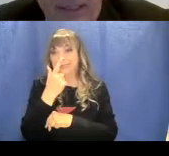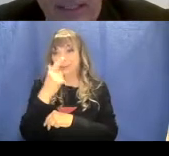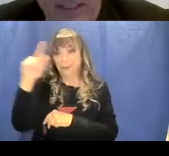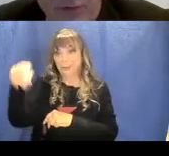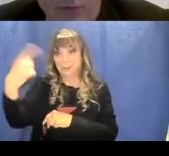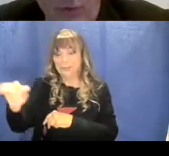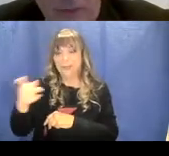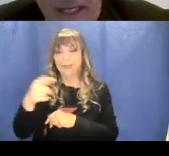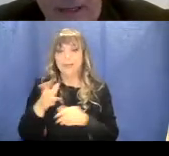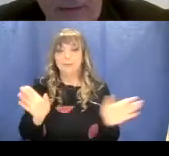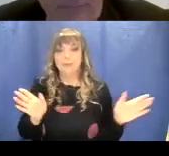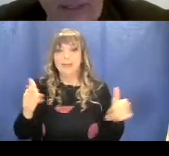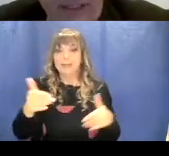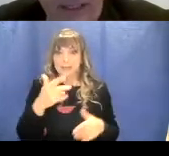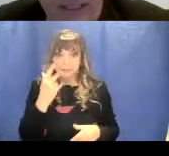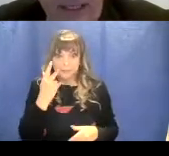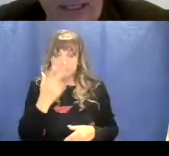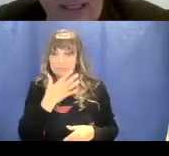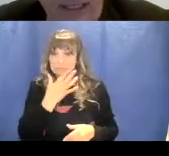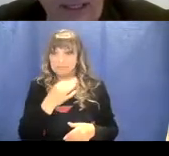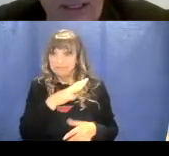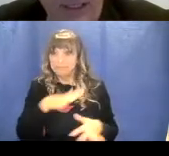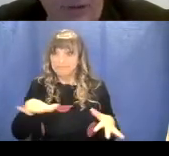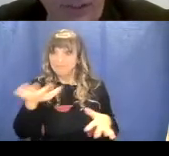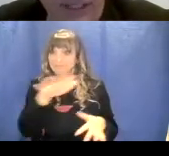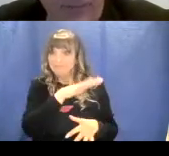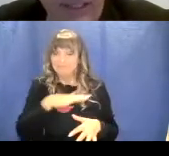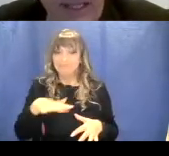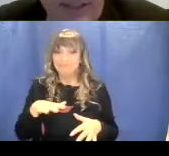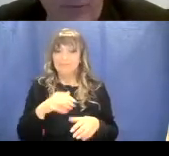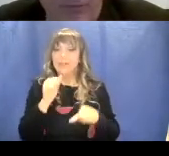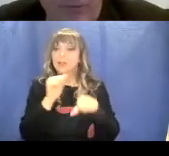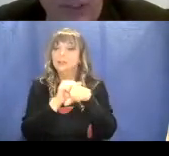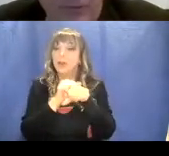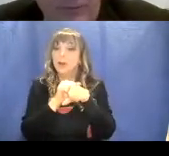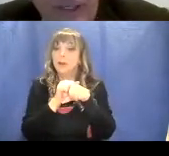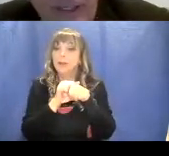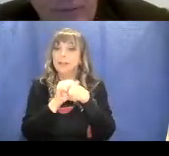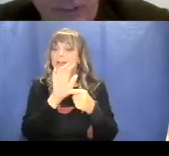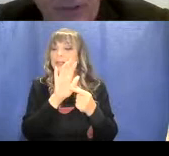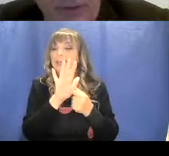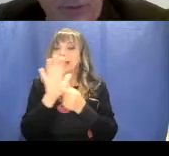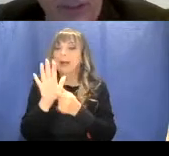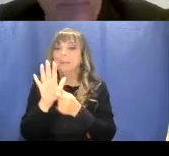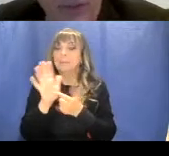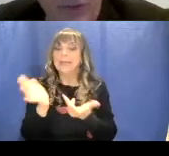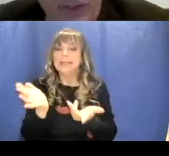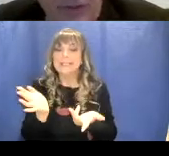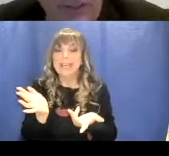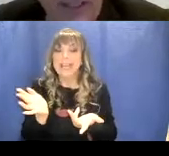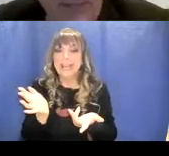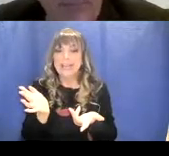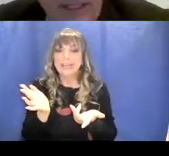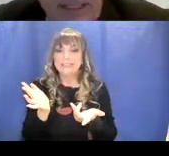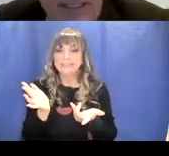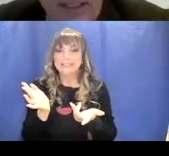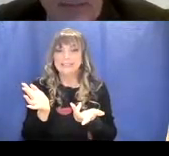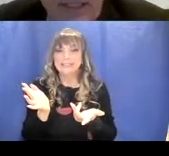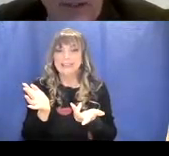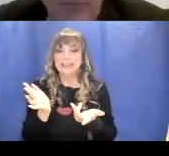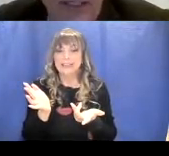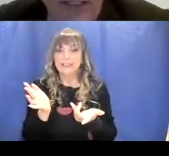sala è abbastanza succosa e i soliti rappresentano un po nello spirito di leonardo da vinci sono stati appesi